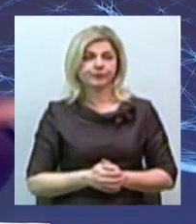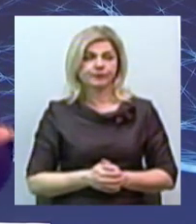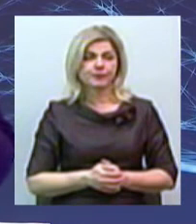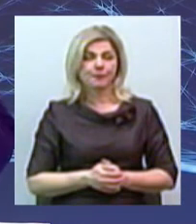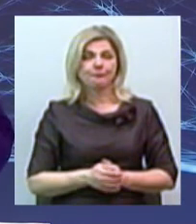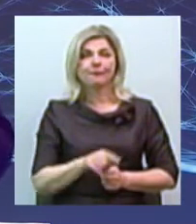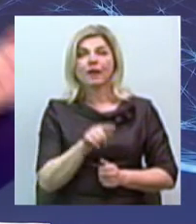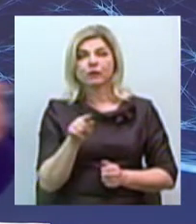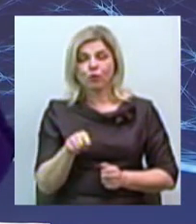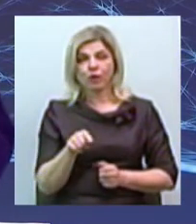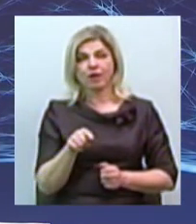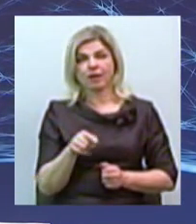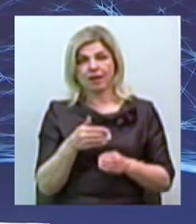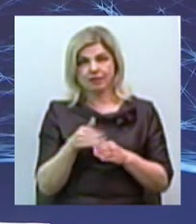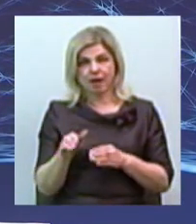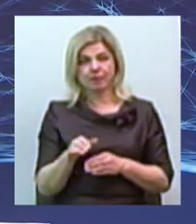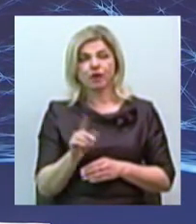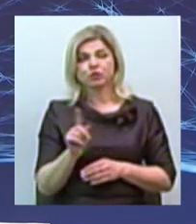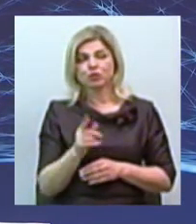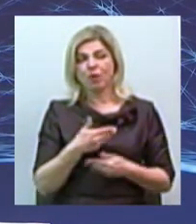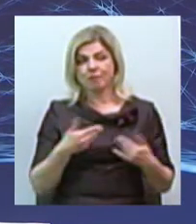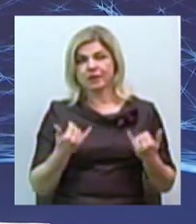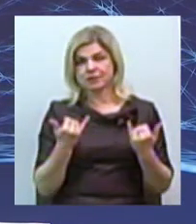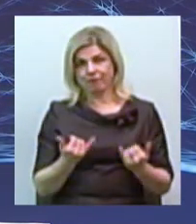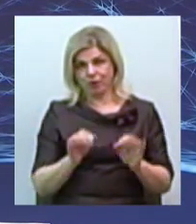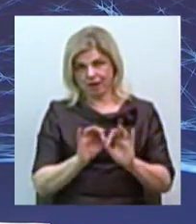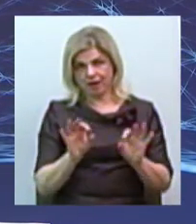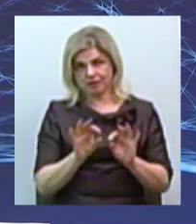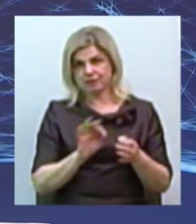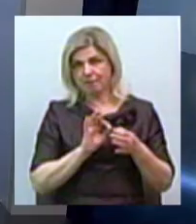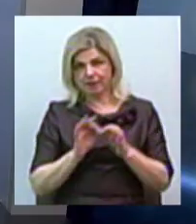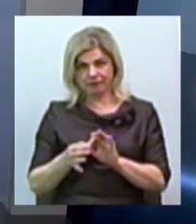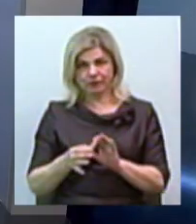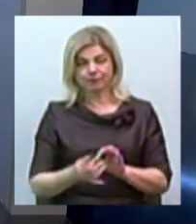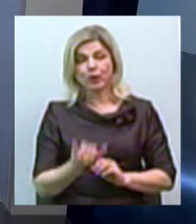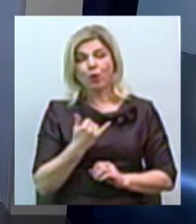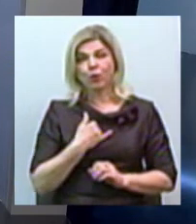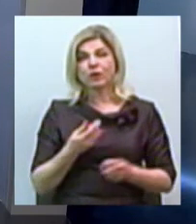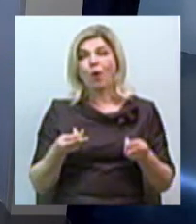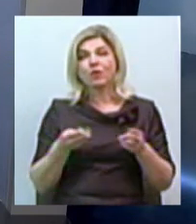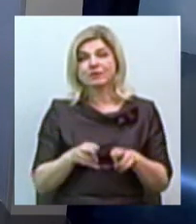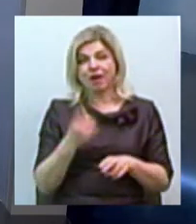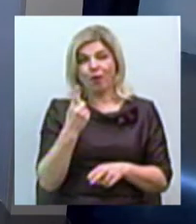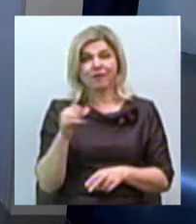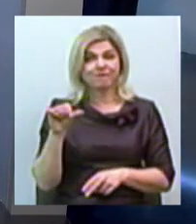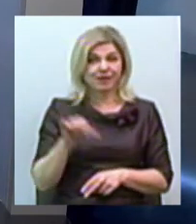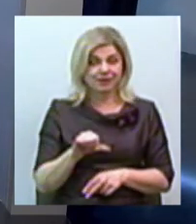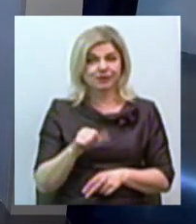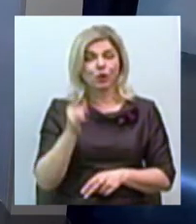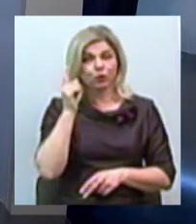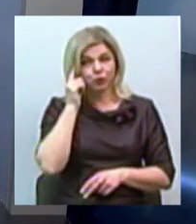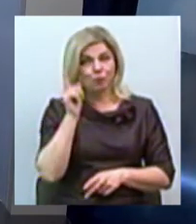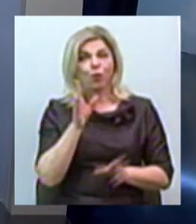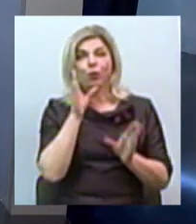етап, який ми сьогодні коментували більш детально. Друзі, у нас залишилась хвилина, але я думаю, що ми встигнемо